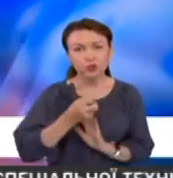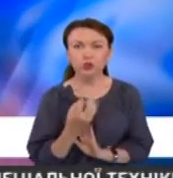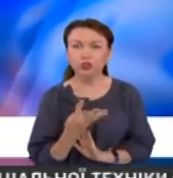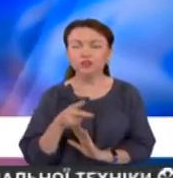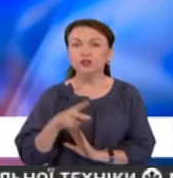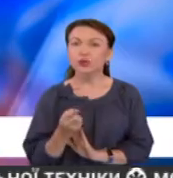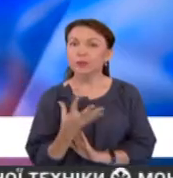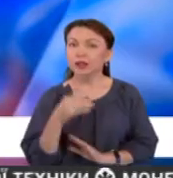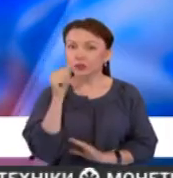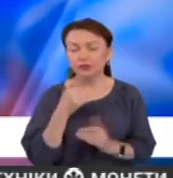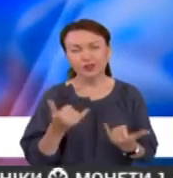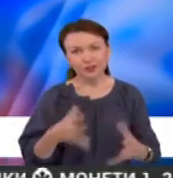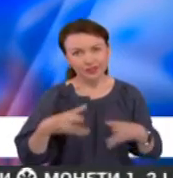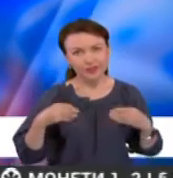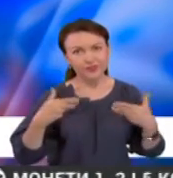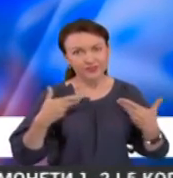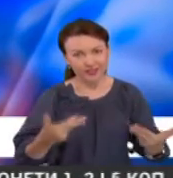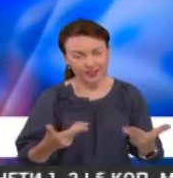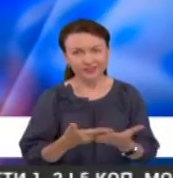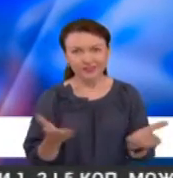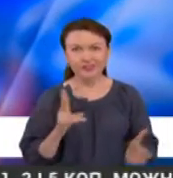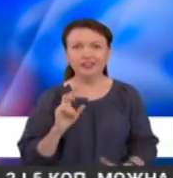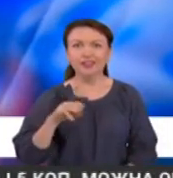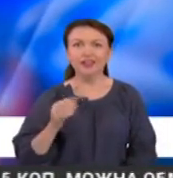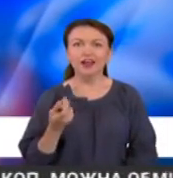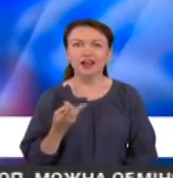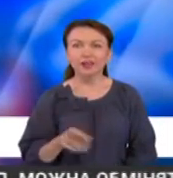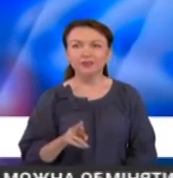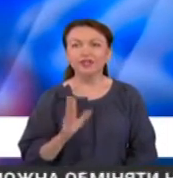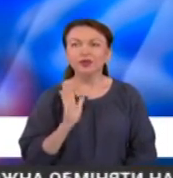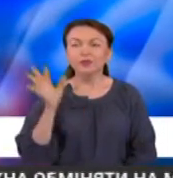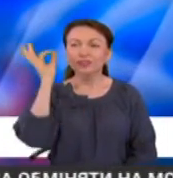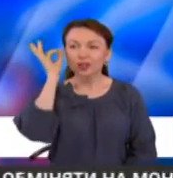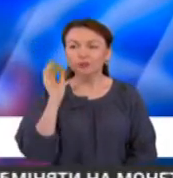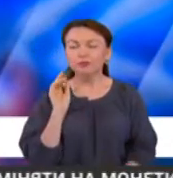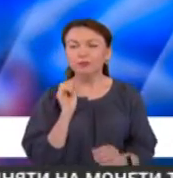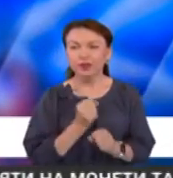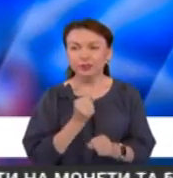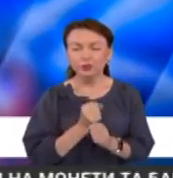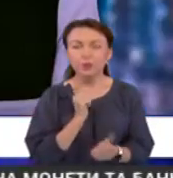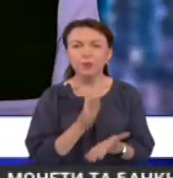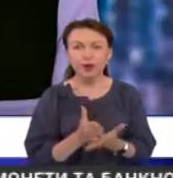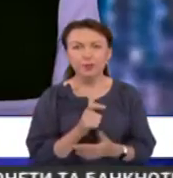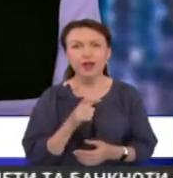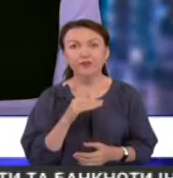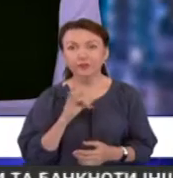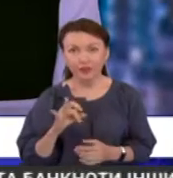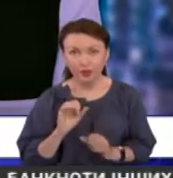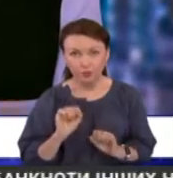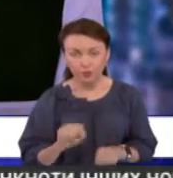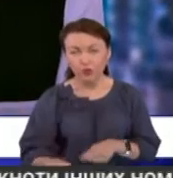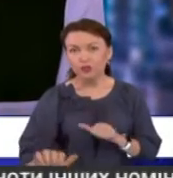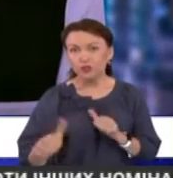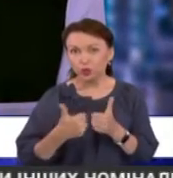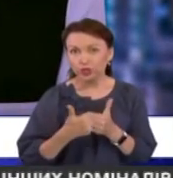2014-2015 роках. Сьогодні разом з нами вітаю вас, пані Наталю. Вас. Доброго дня. Будемо нагадувати, що ми працюємо у прямому ефірі, тож можете долучатися